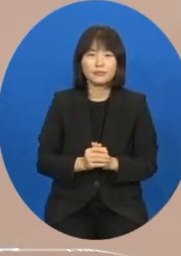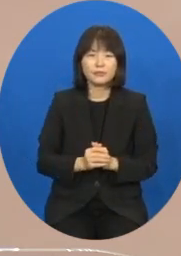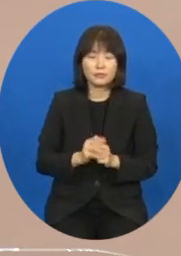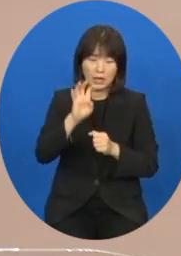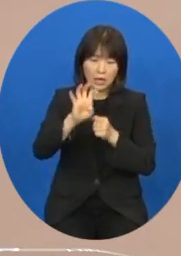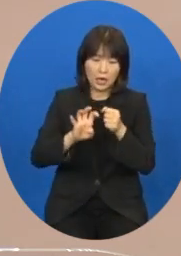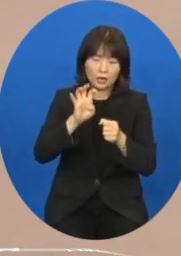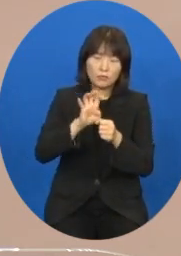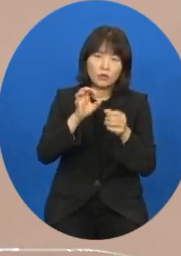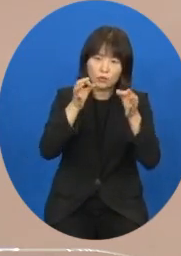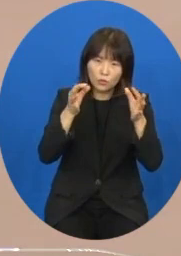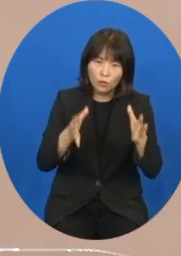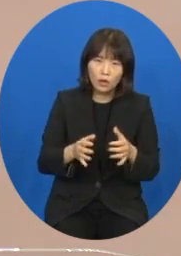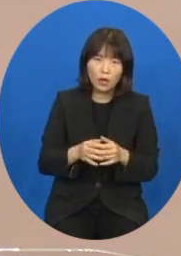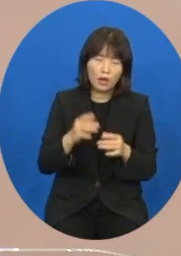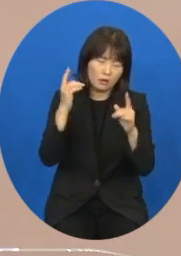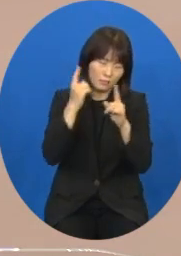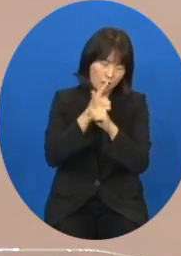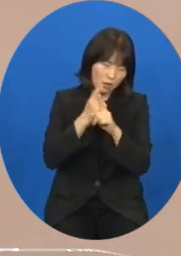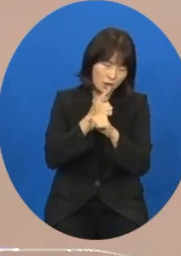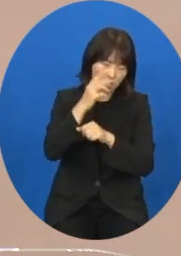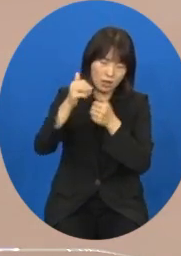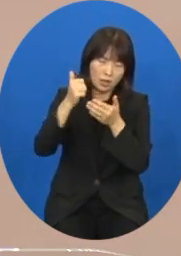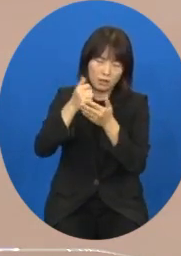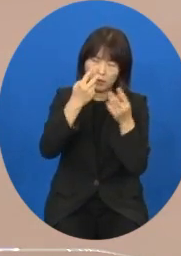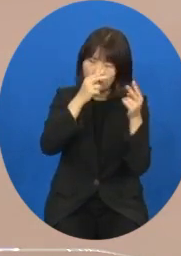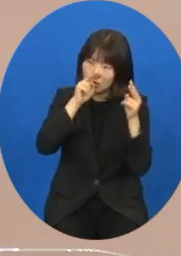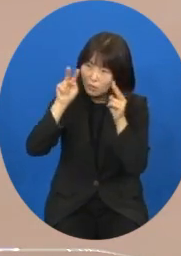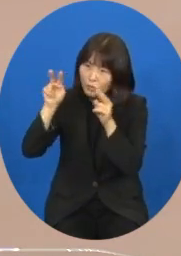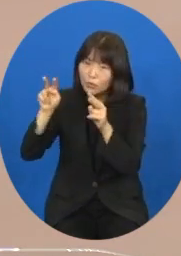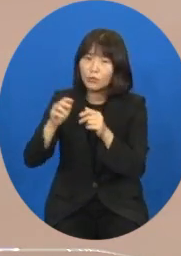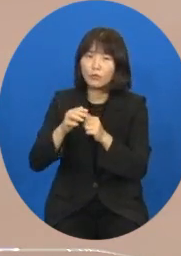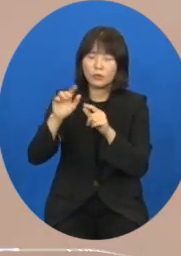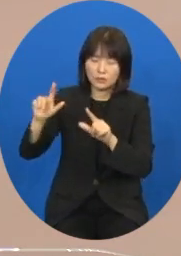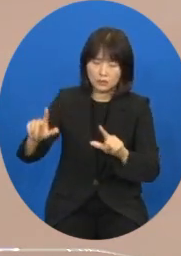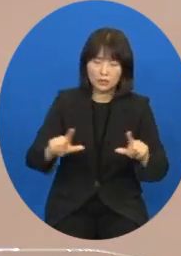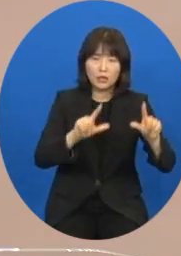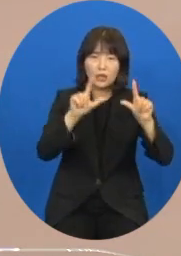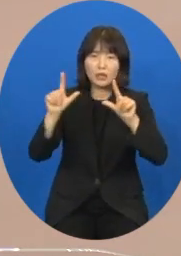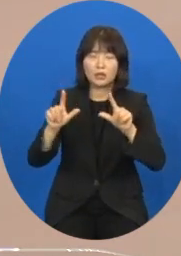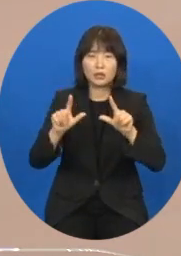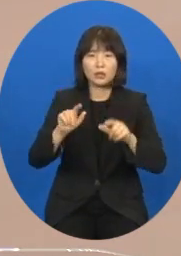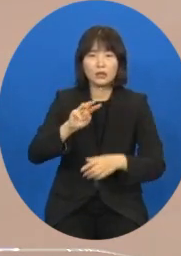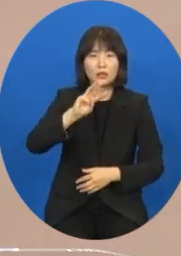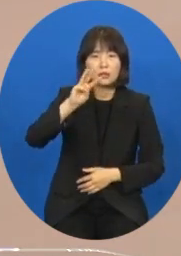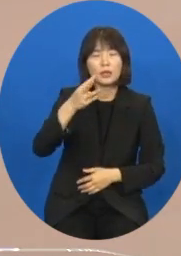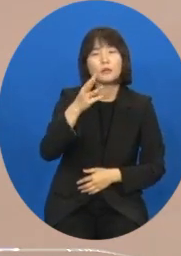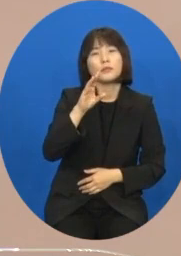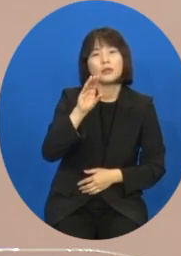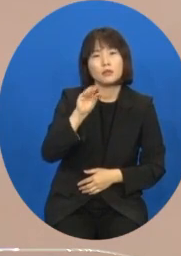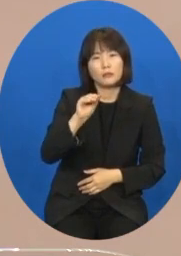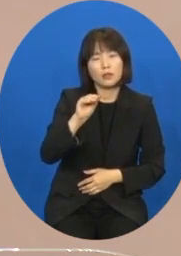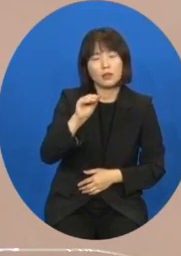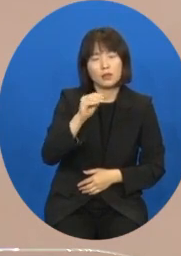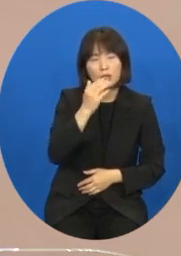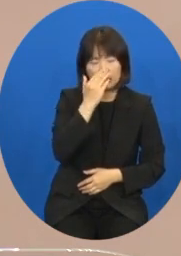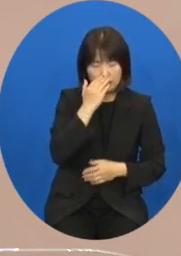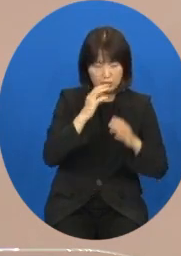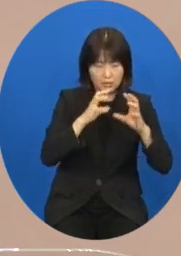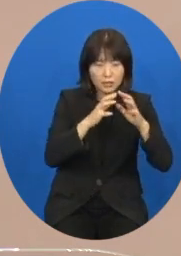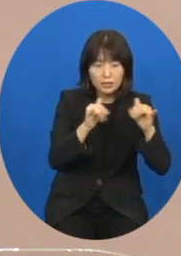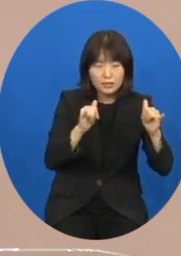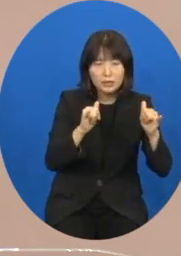40년 동안 매일 하나님을 바라보며 살았던 300만 그 이스라엘 사람,